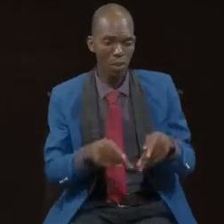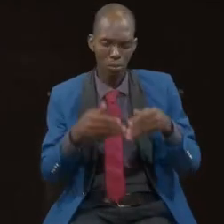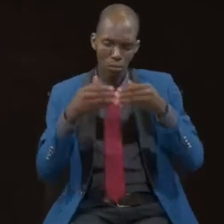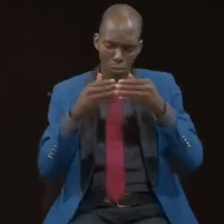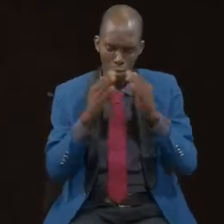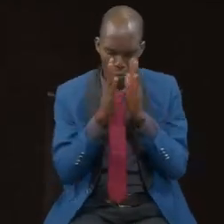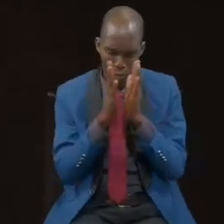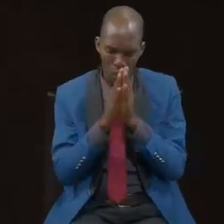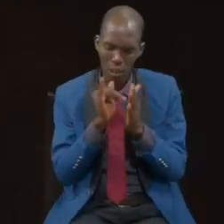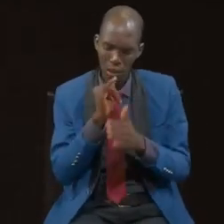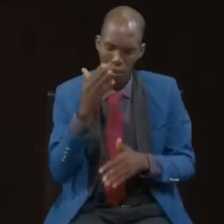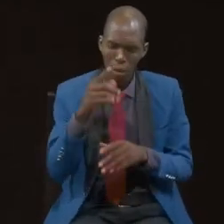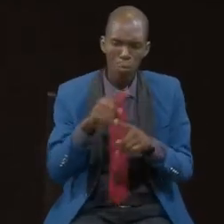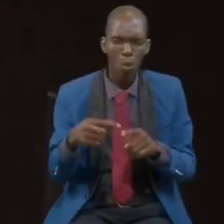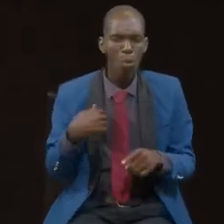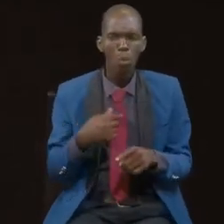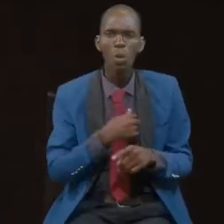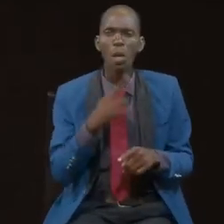personne qui conduit la prière est là, mais